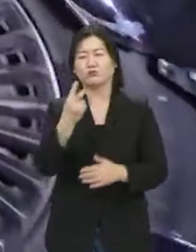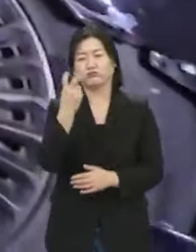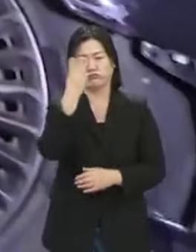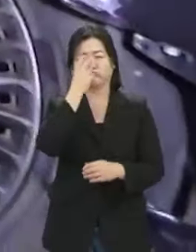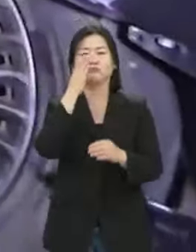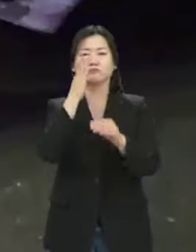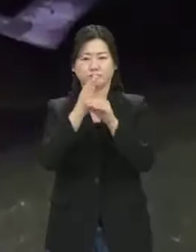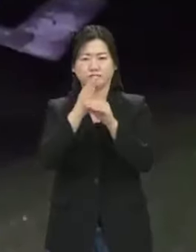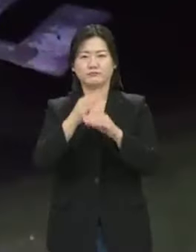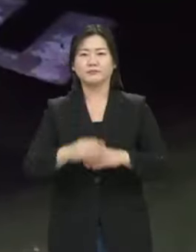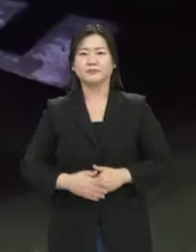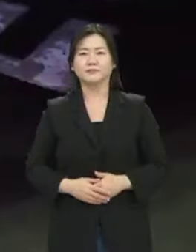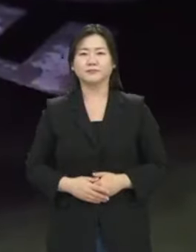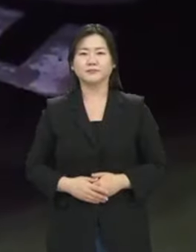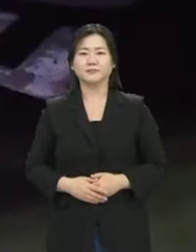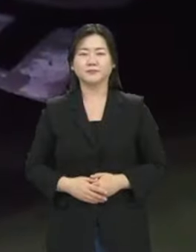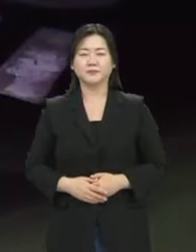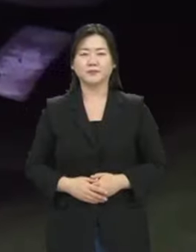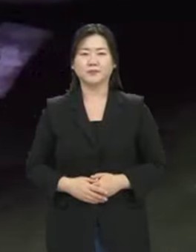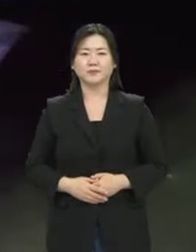정확한 경위를 조사 중입니다